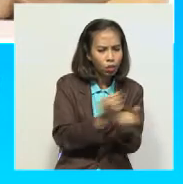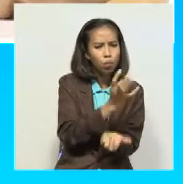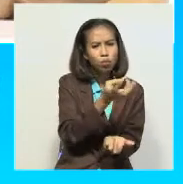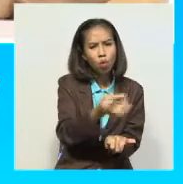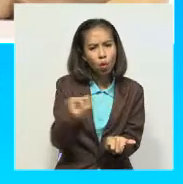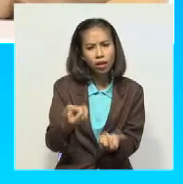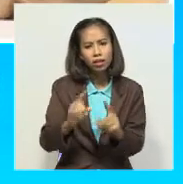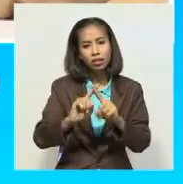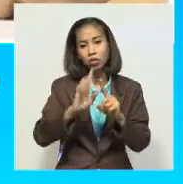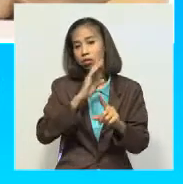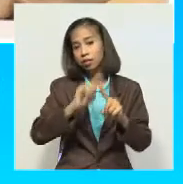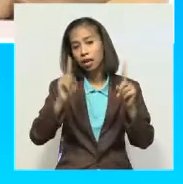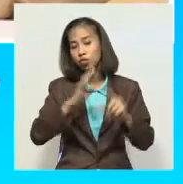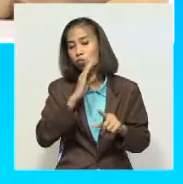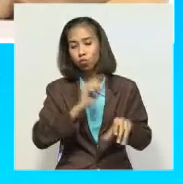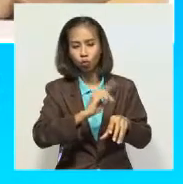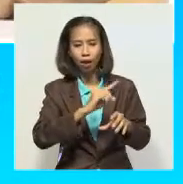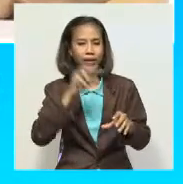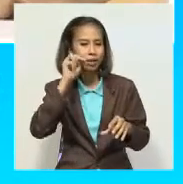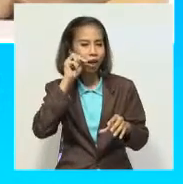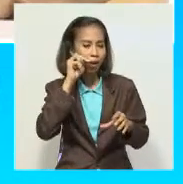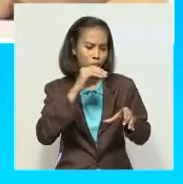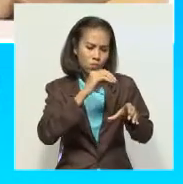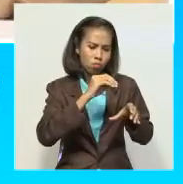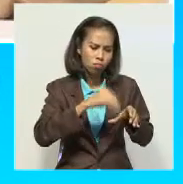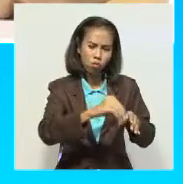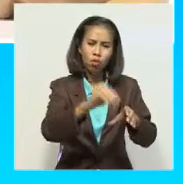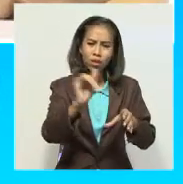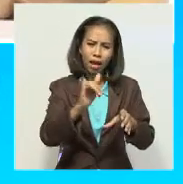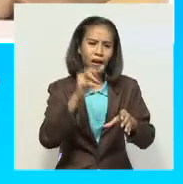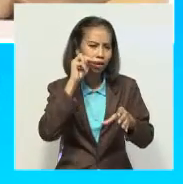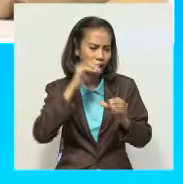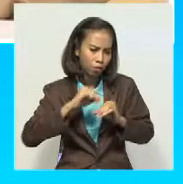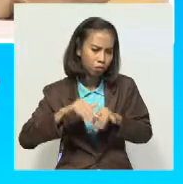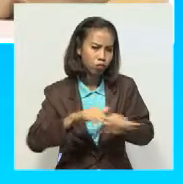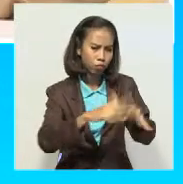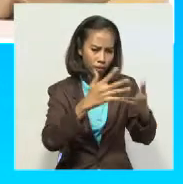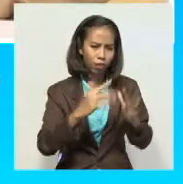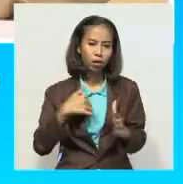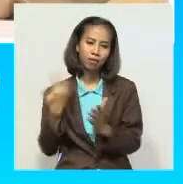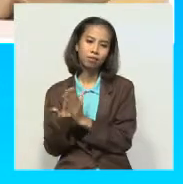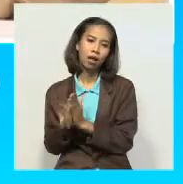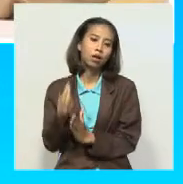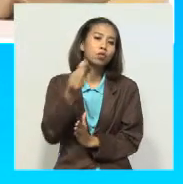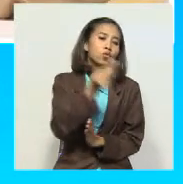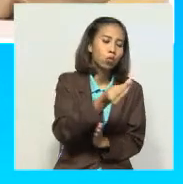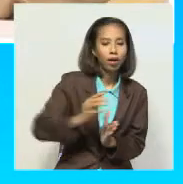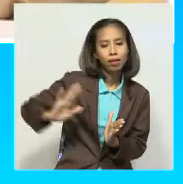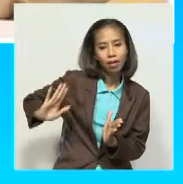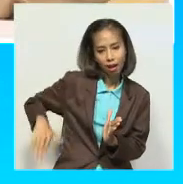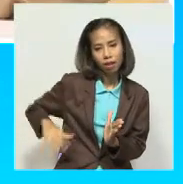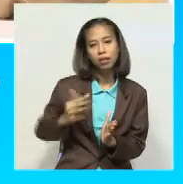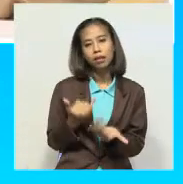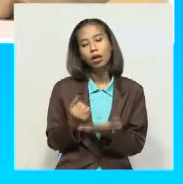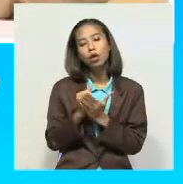ทุ่งที่พอรับน้ำได้เนี่ยแล้วยังไม่ได้ทำเพาะปลูกใดๆเนี่ยก็ช่วยกันไปแล้วเราก็เยียวยาช่วยเหลือในภายหลังเราดูทั้